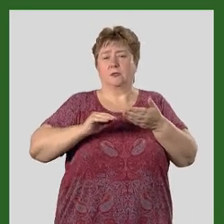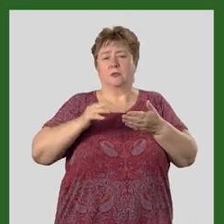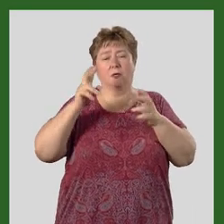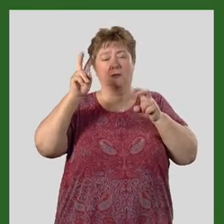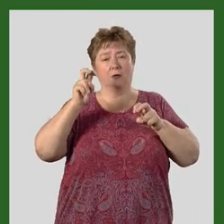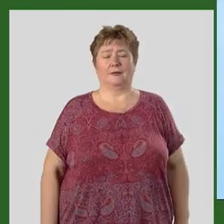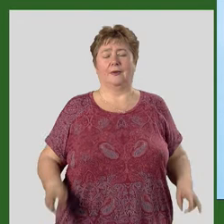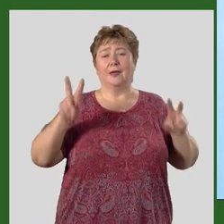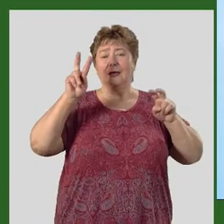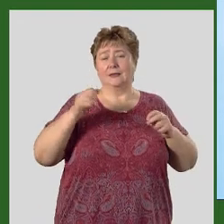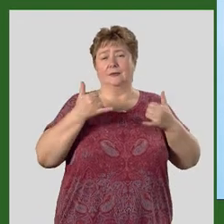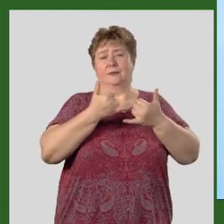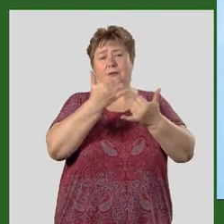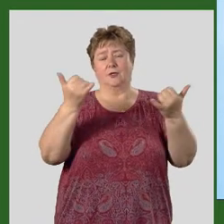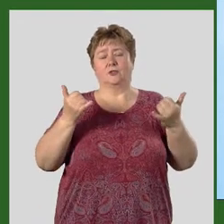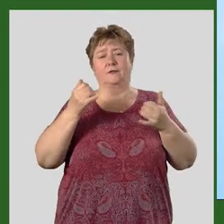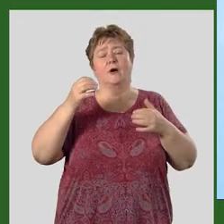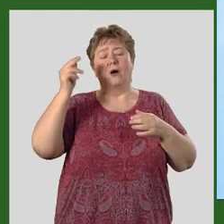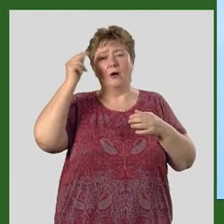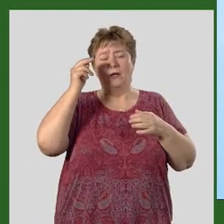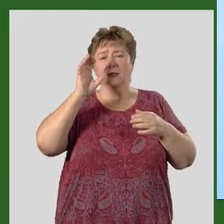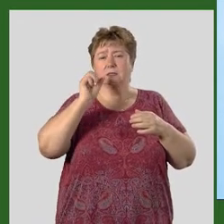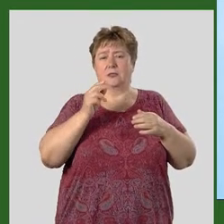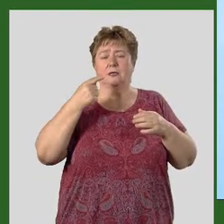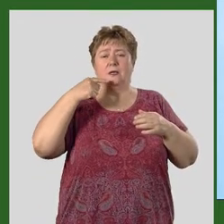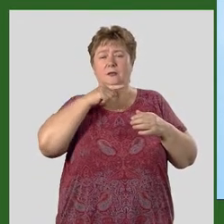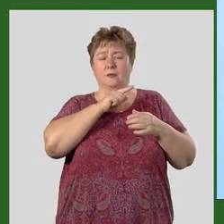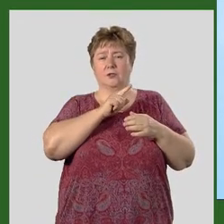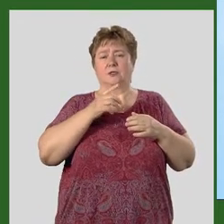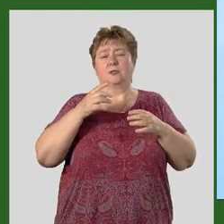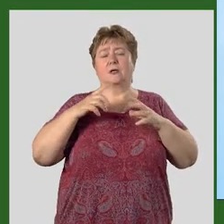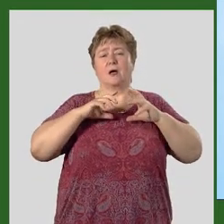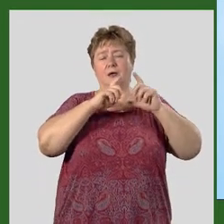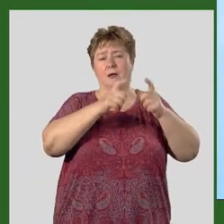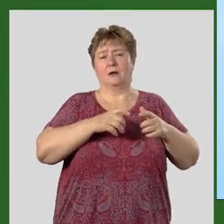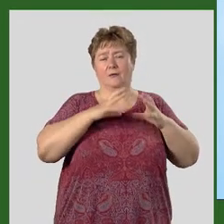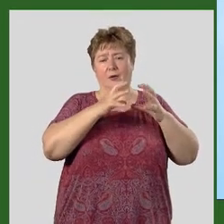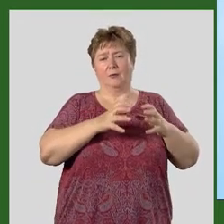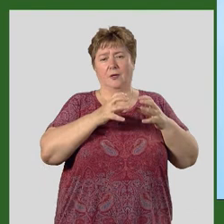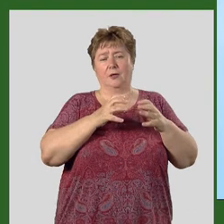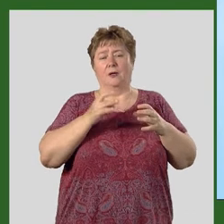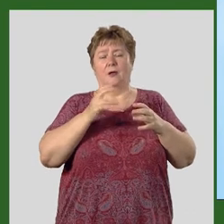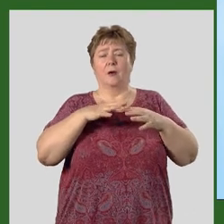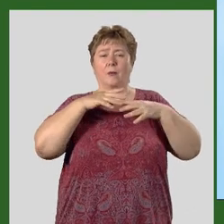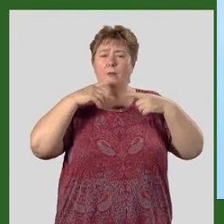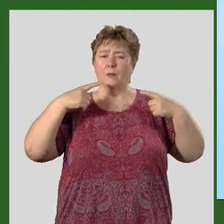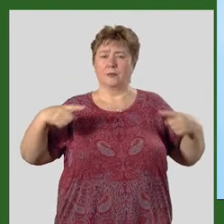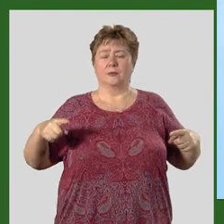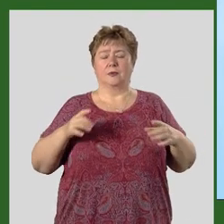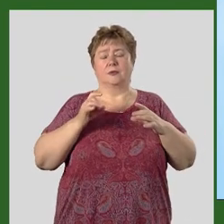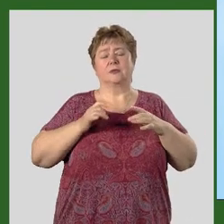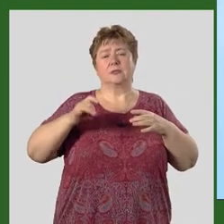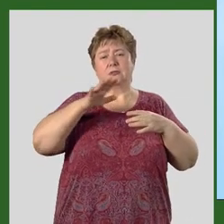урока. Тема нашего урока – «Социальная и экономическая география мира. Многообразие